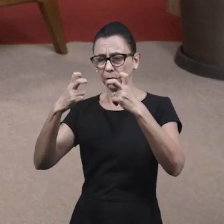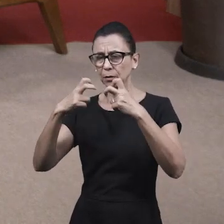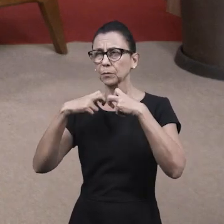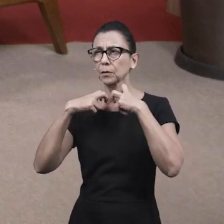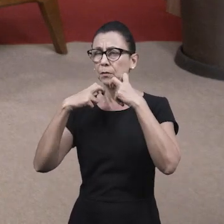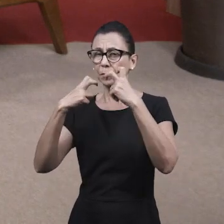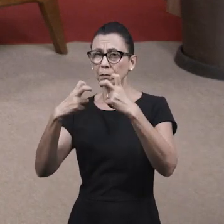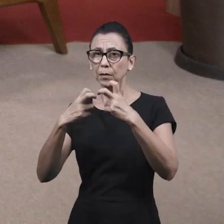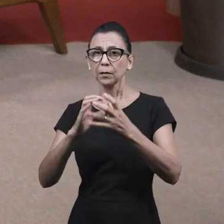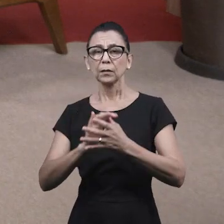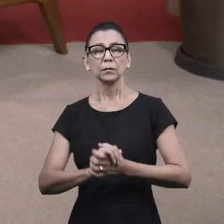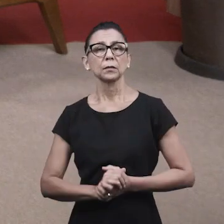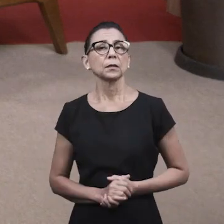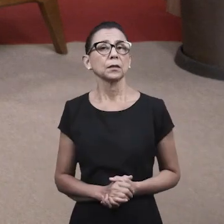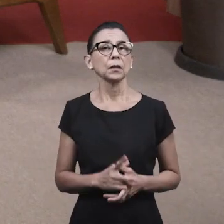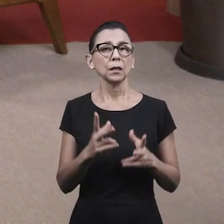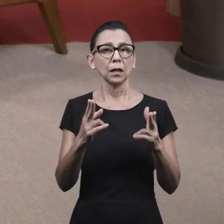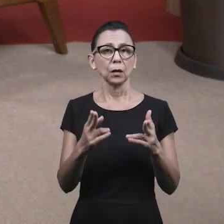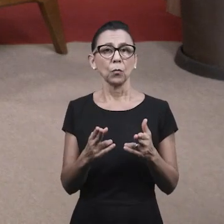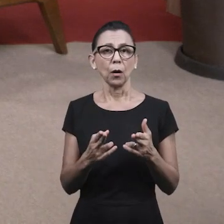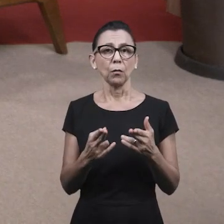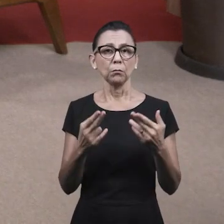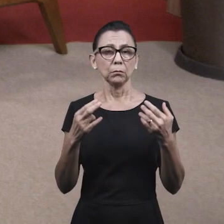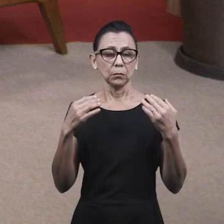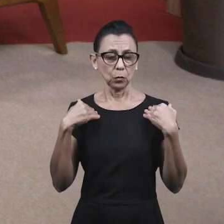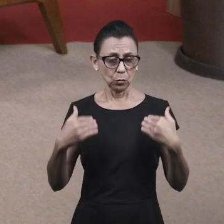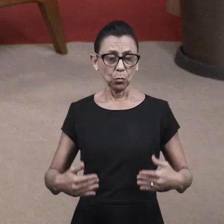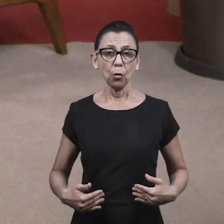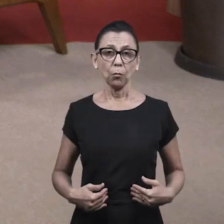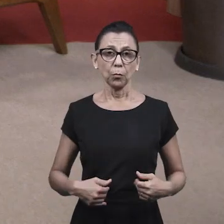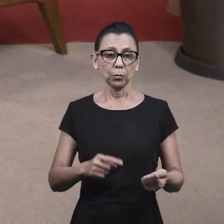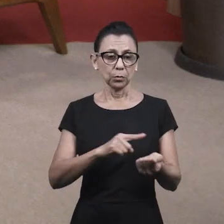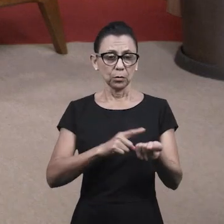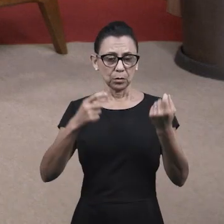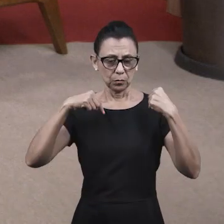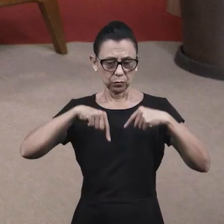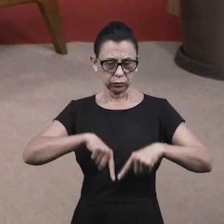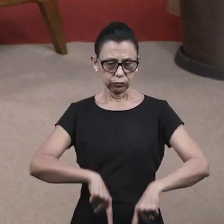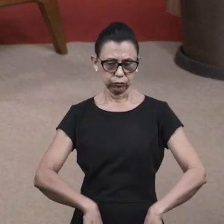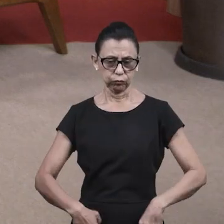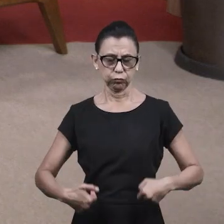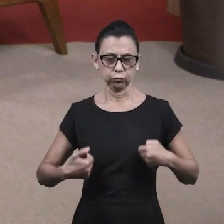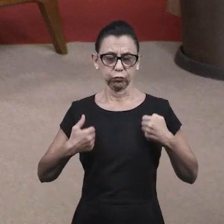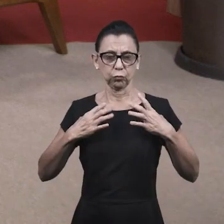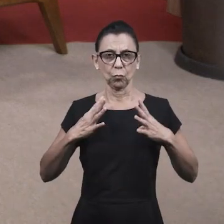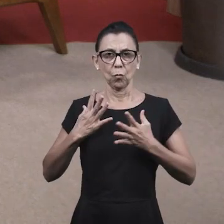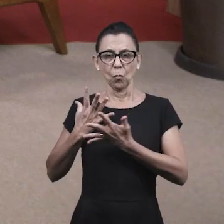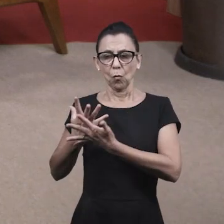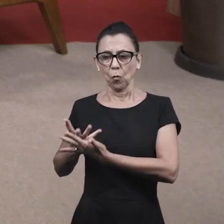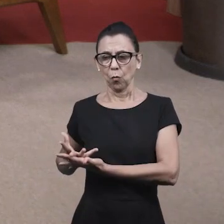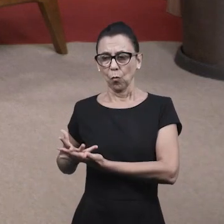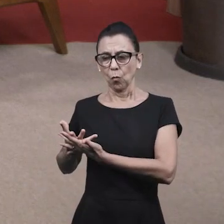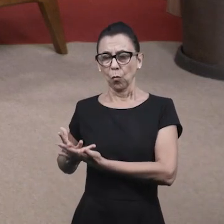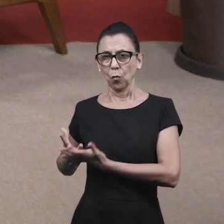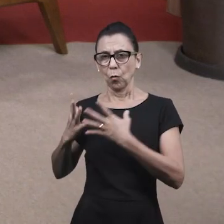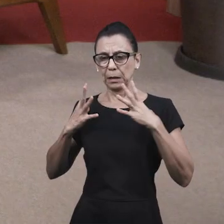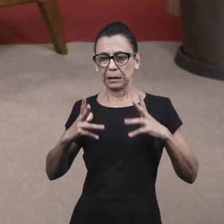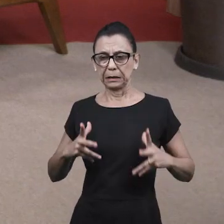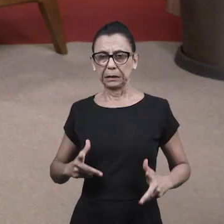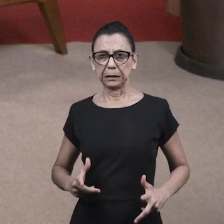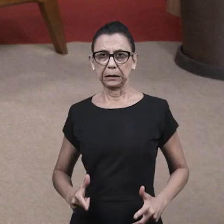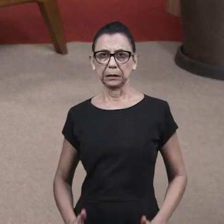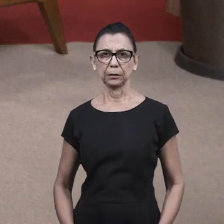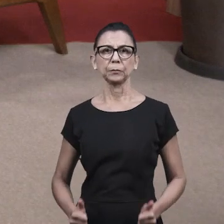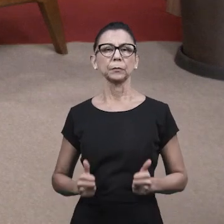sommes constamment nécessiteux de cela. C'est comme le sang qui fonctionne à l'intérieur du corps, n'est-ce pas? Il nettoie,